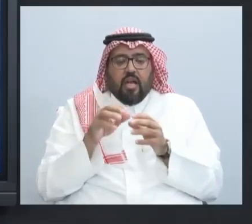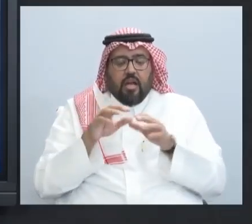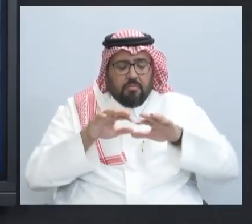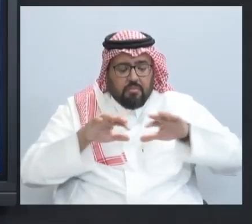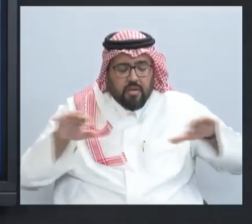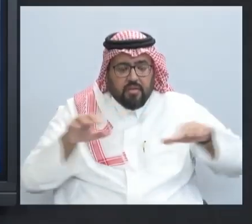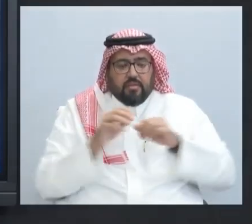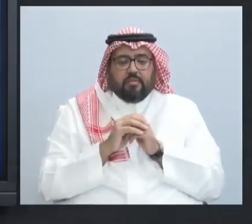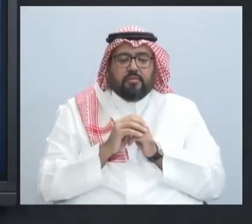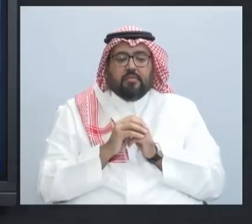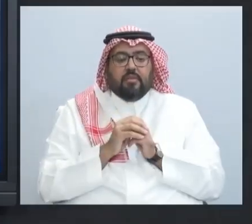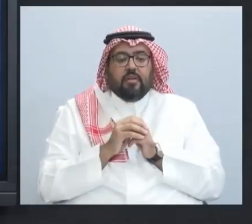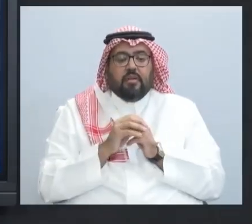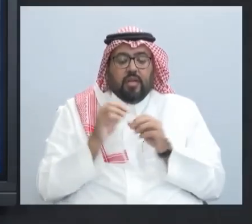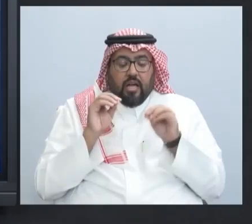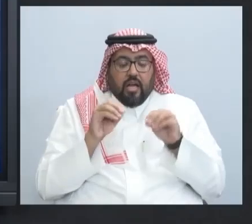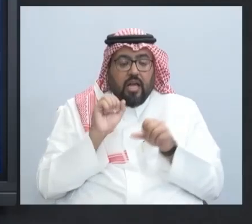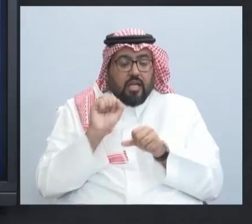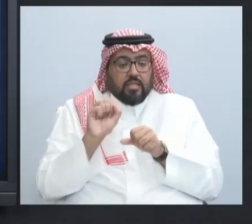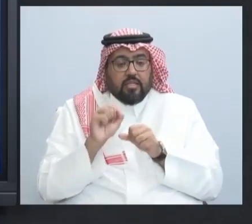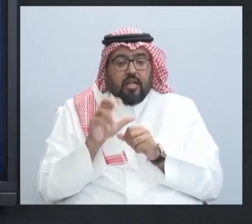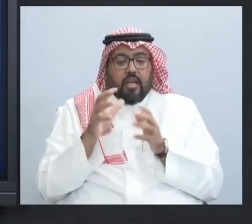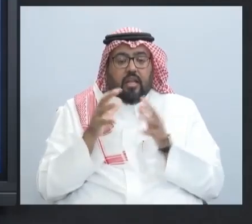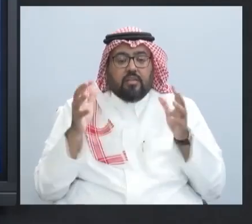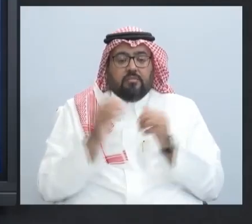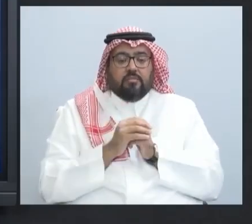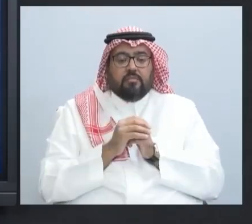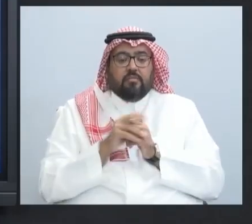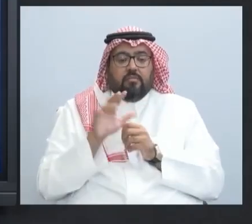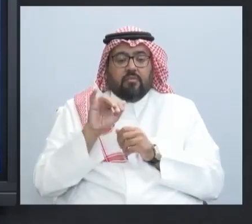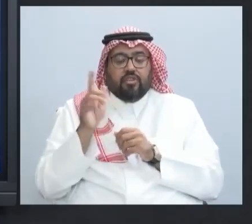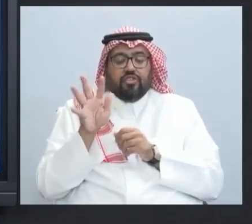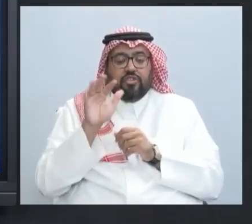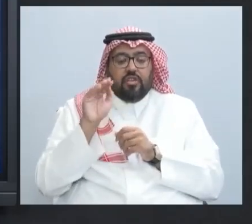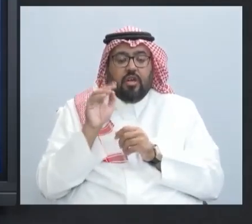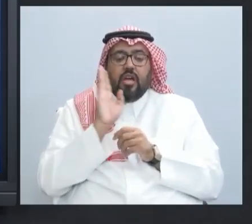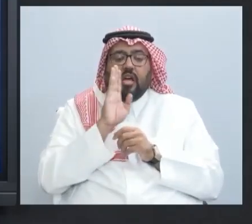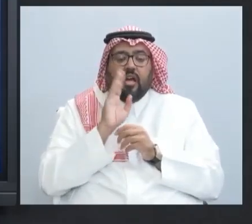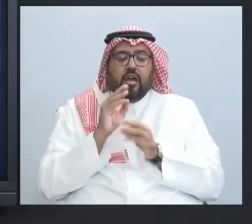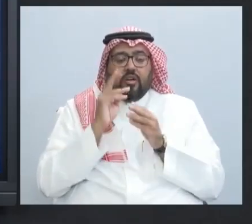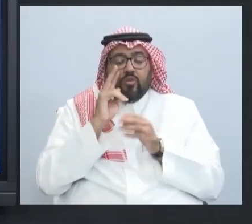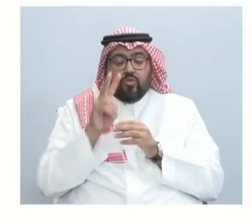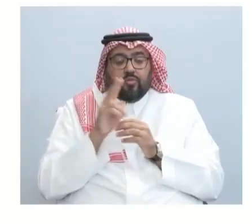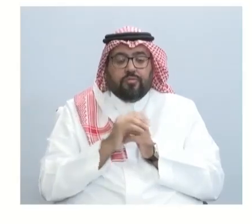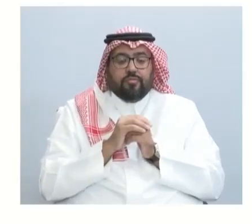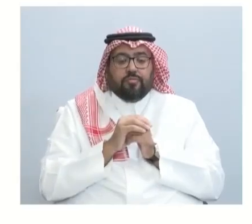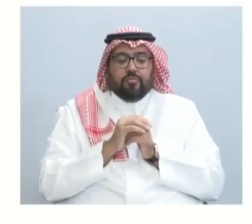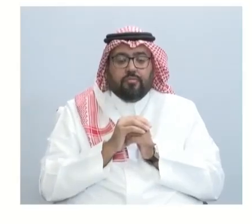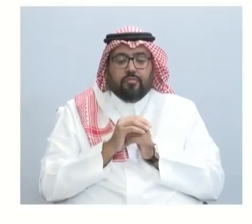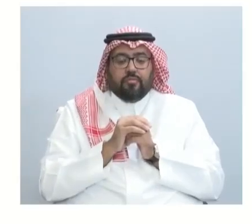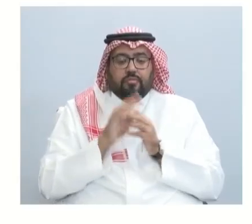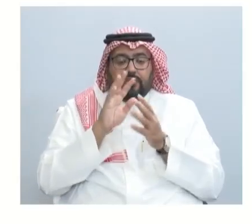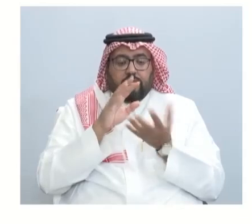عن بعضها ولكن باستخدام خاصيه الحجم المرشح يكون عاده كما تشاهدون امامكم